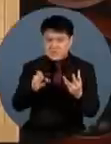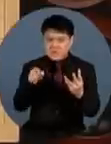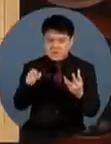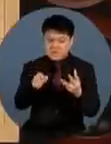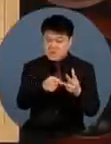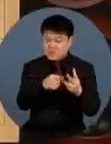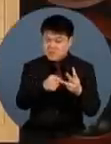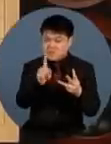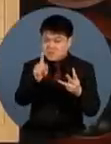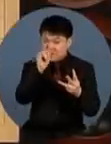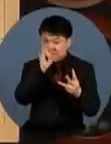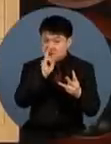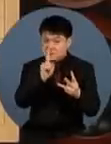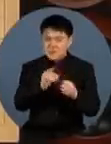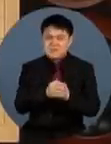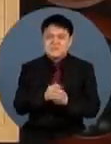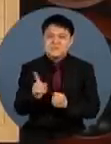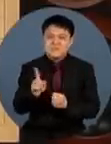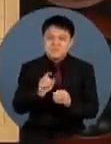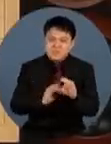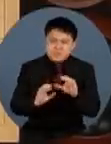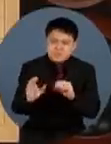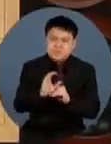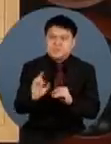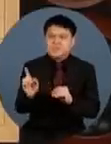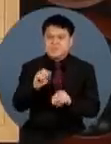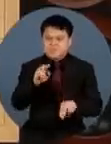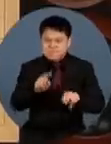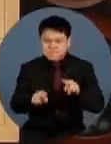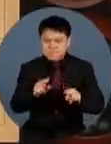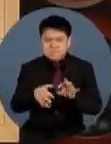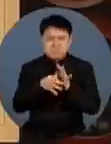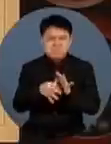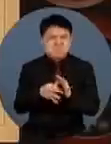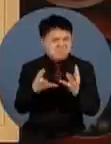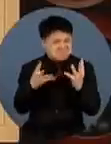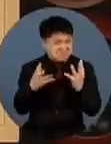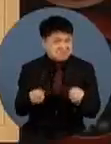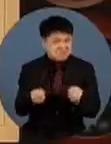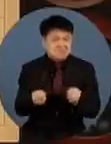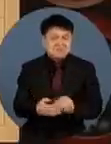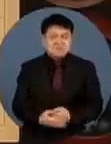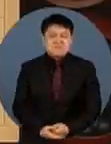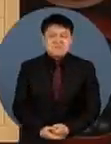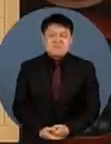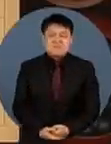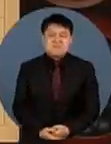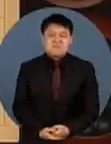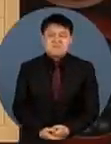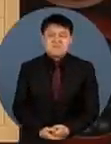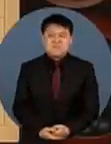있습니다. 자, 그렇기 때문에 좀 더 이런 대회들이 관심을 많이 받고 있습니다.